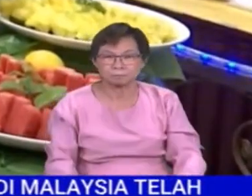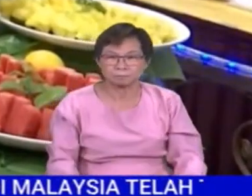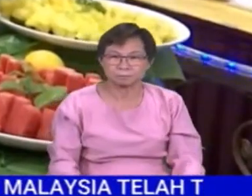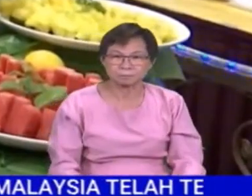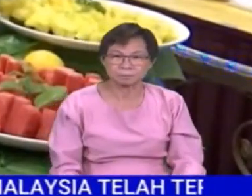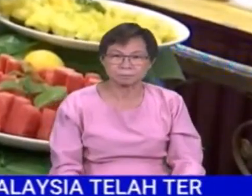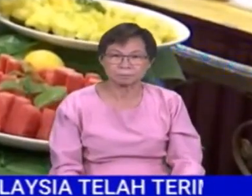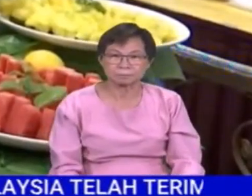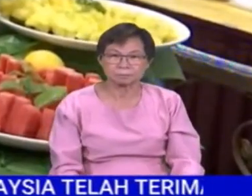hai hai